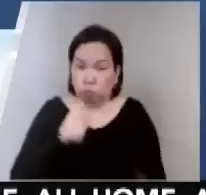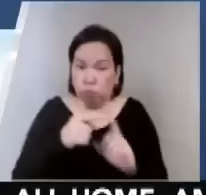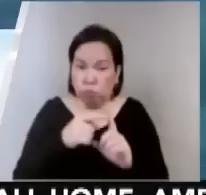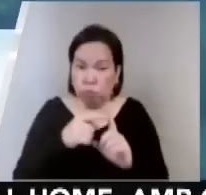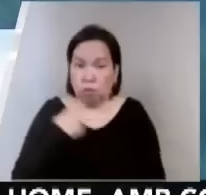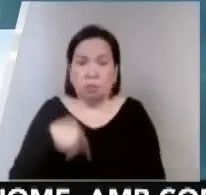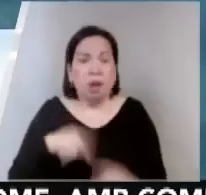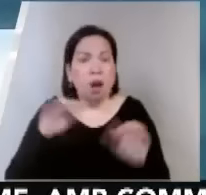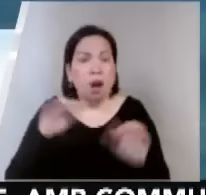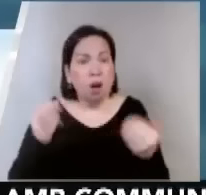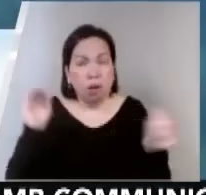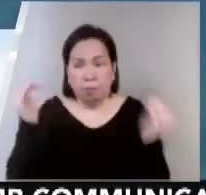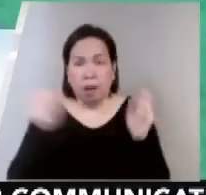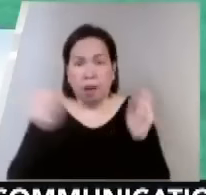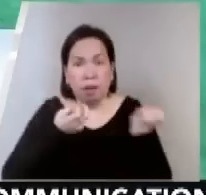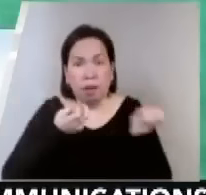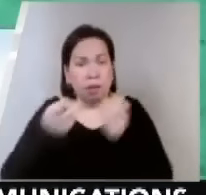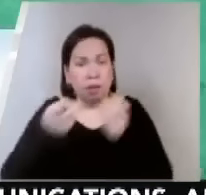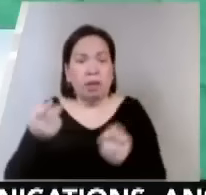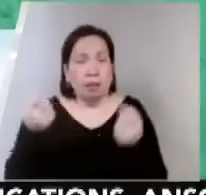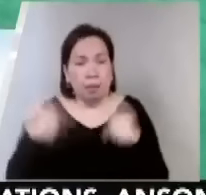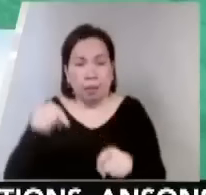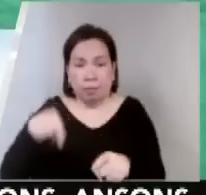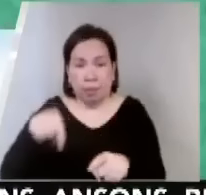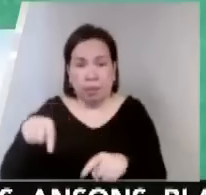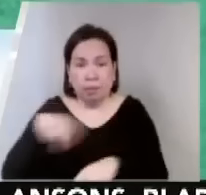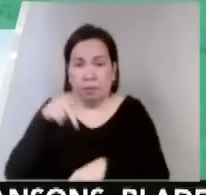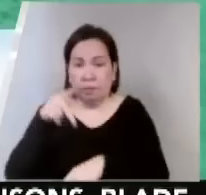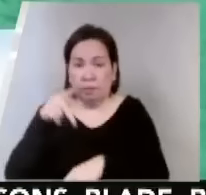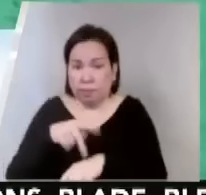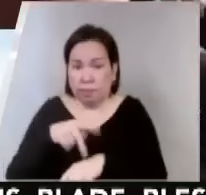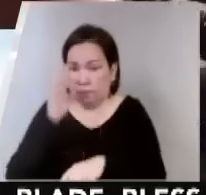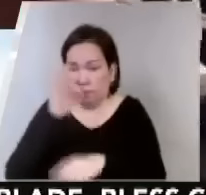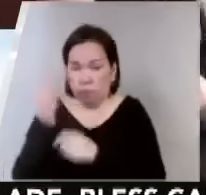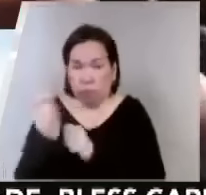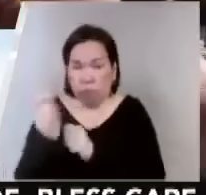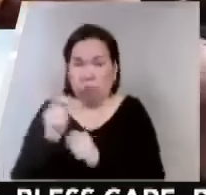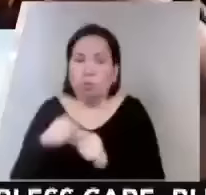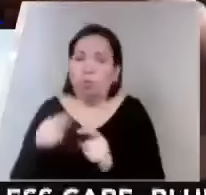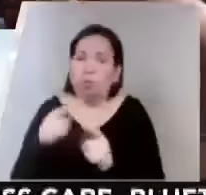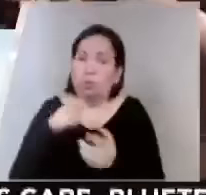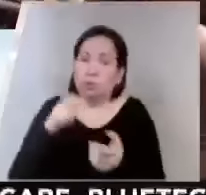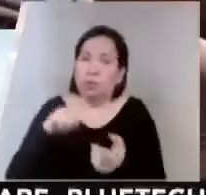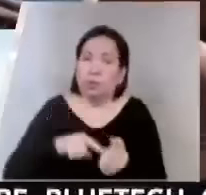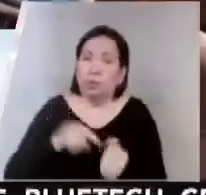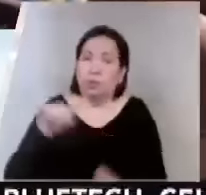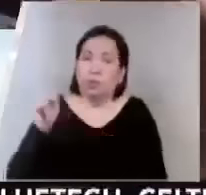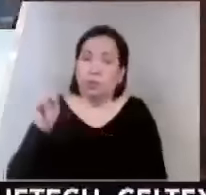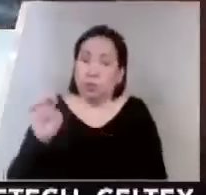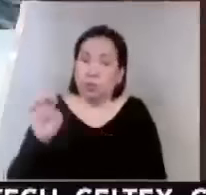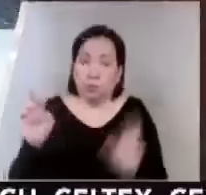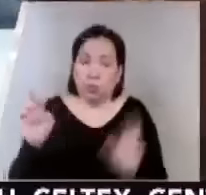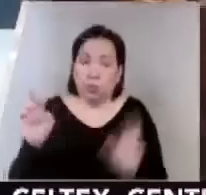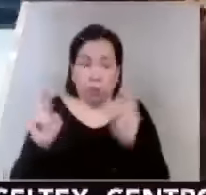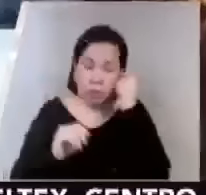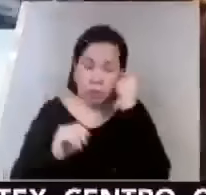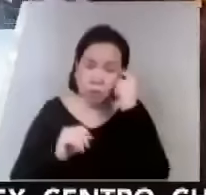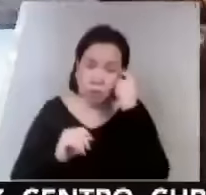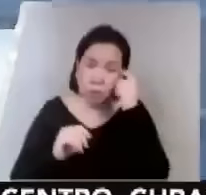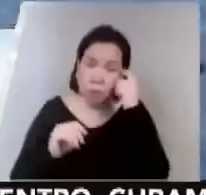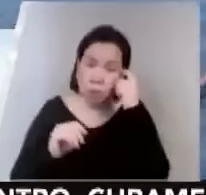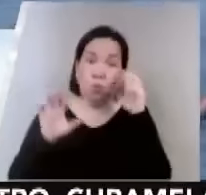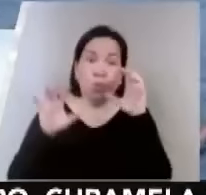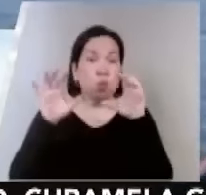ng Pilipino, lalo't nitong Hunyo, naging epektibo ang utos ng China na manghuli ng mga di-Chino sa kanilang umanong